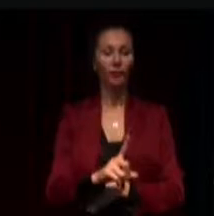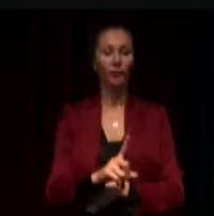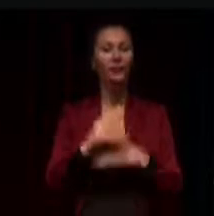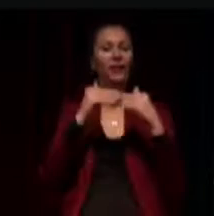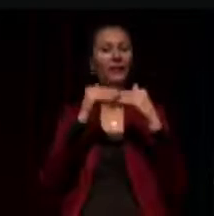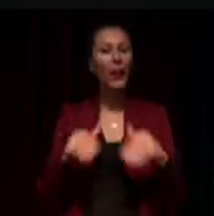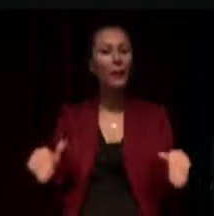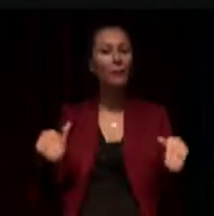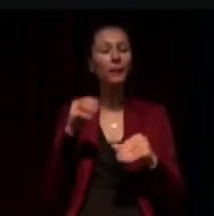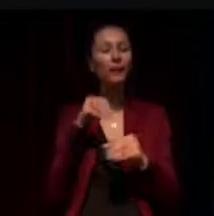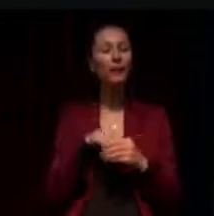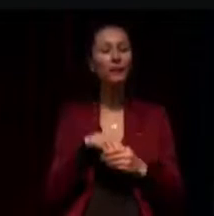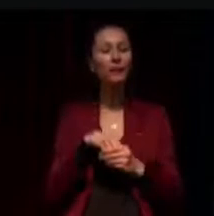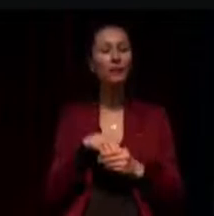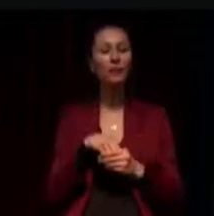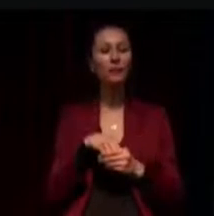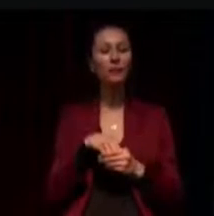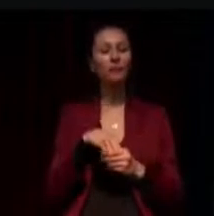tedbirlerden